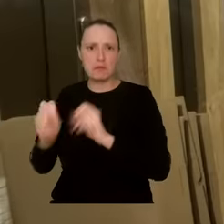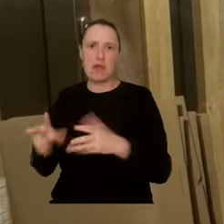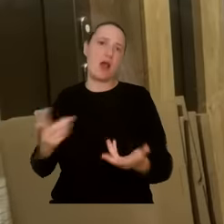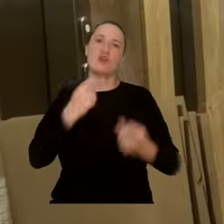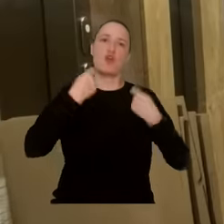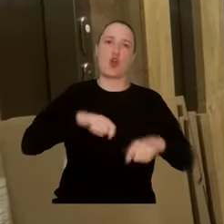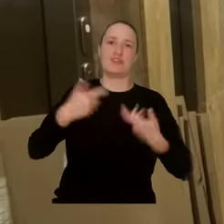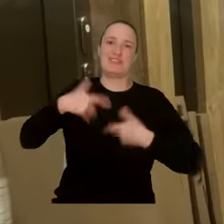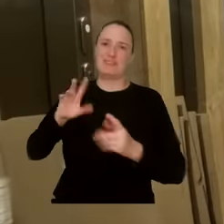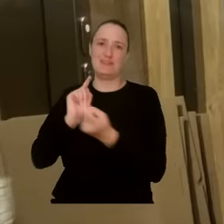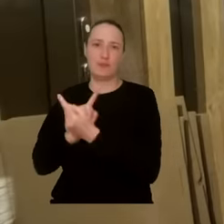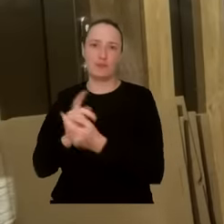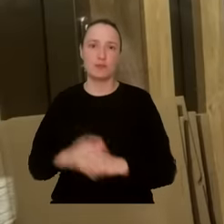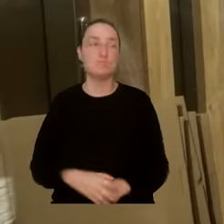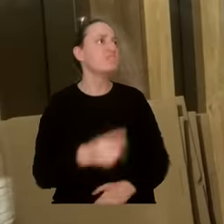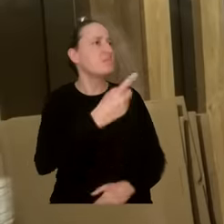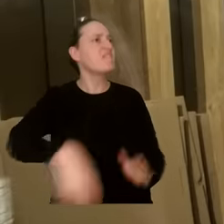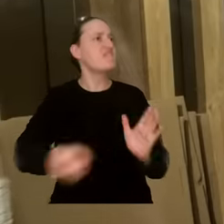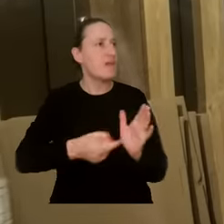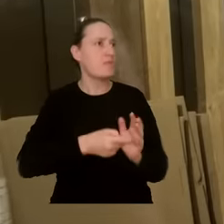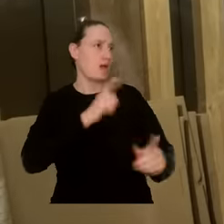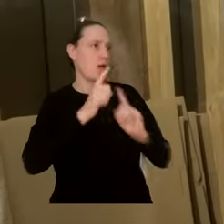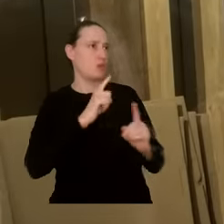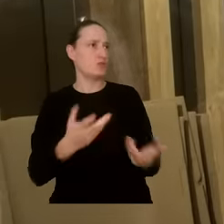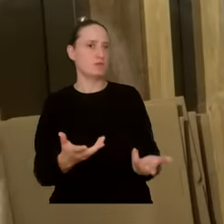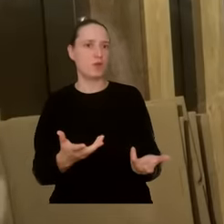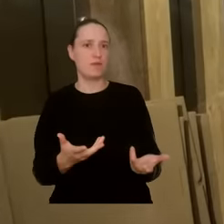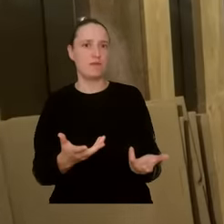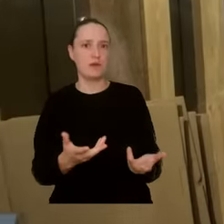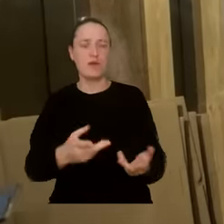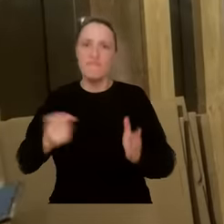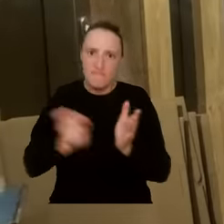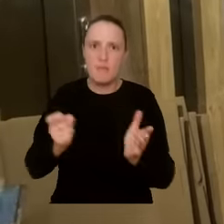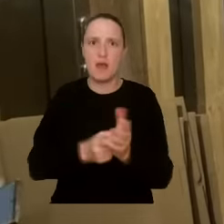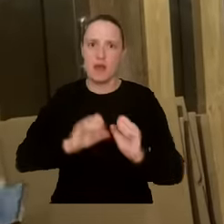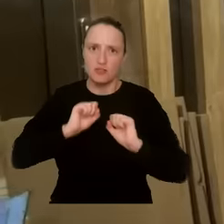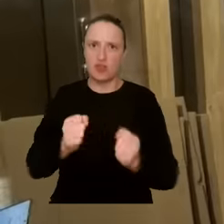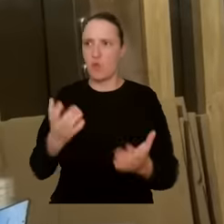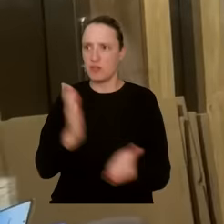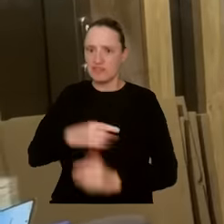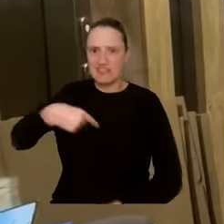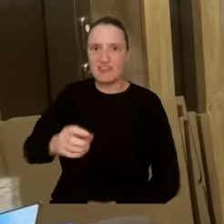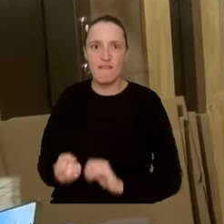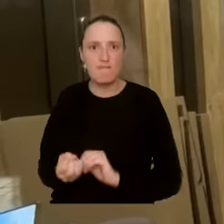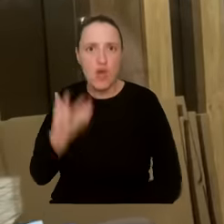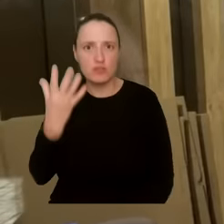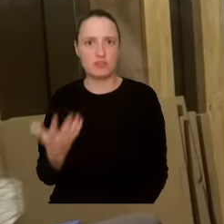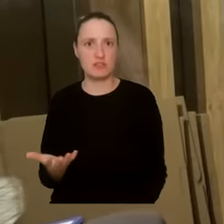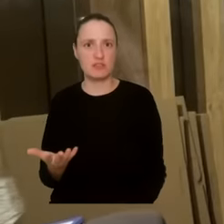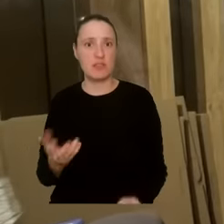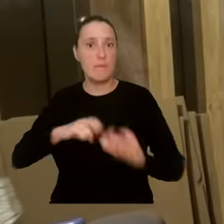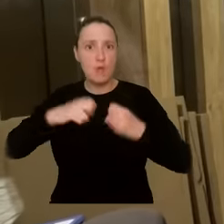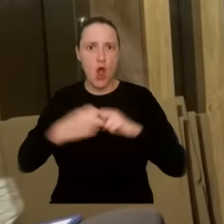już żądamy rozmowy i konkretnych działań. Idzie wiosna, problemy się